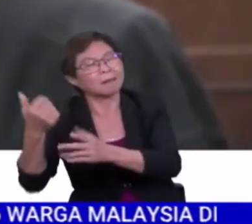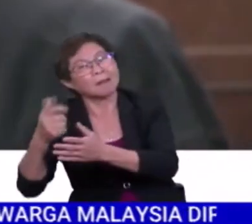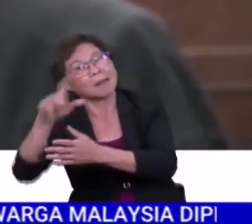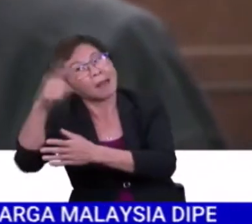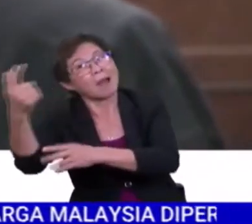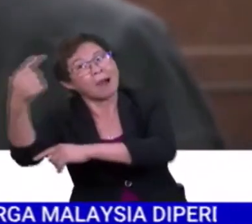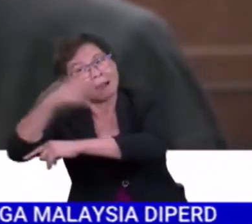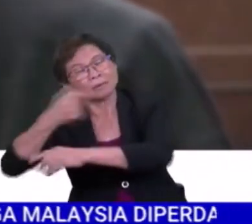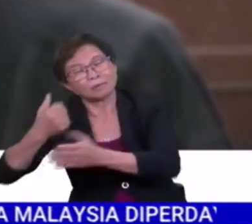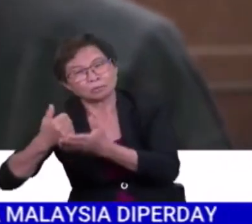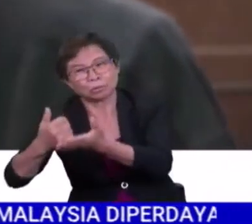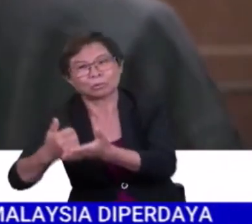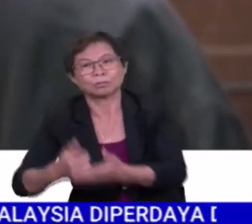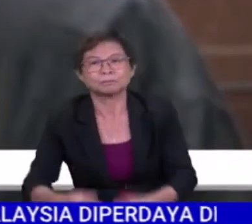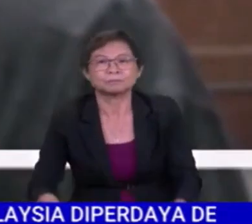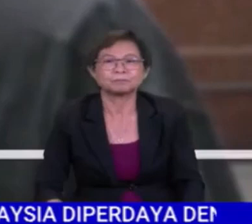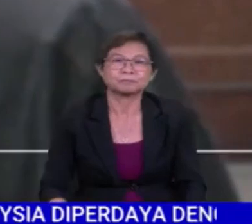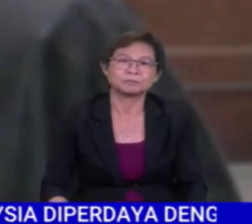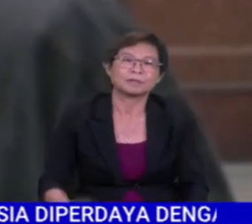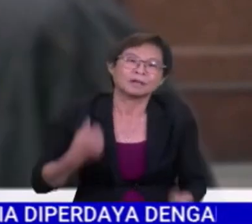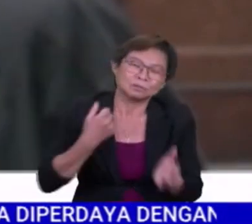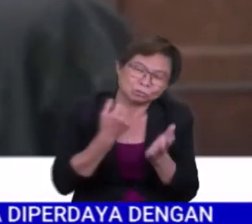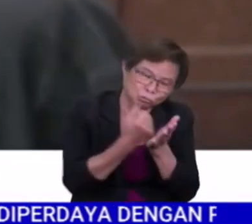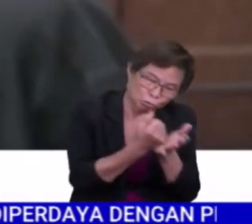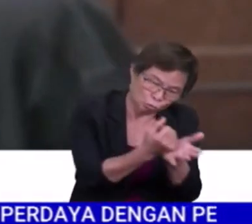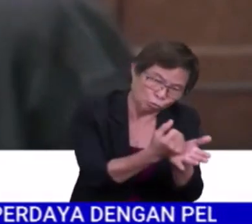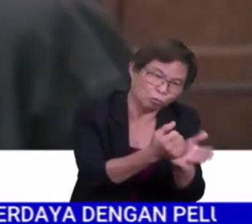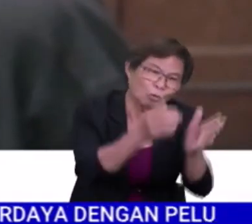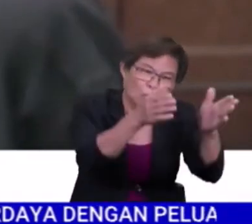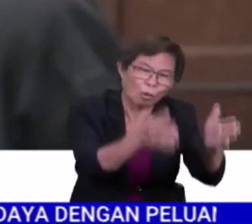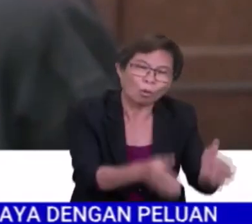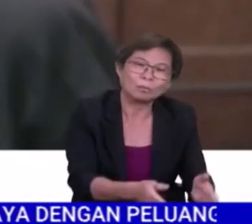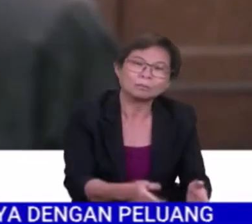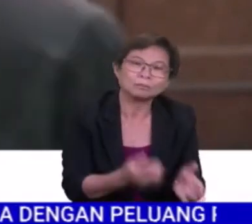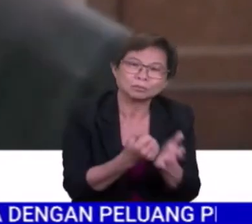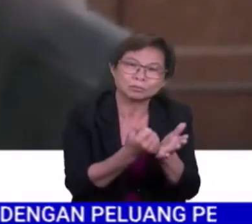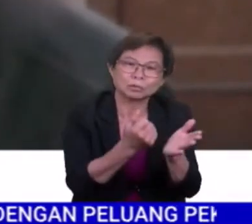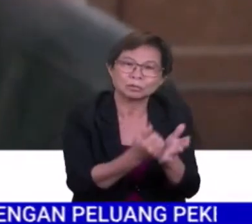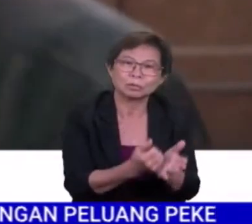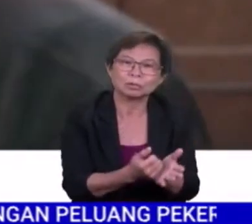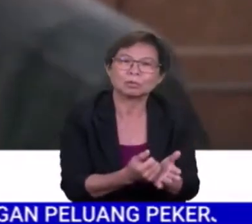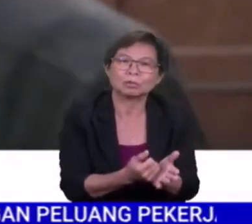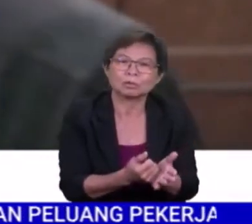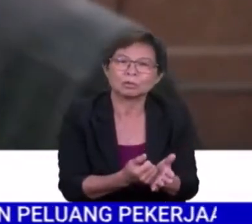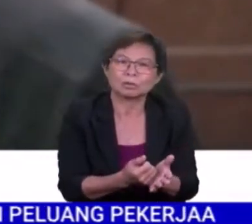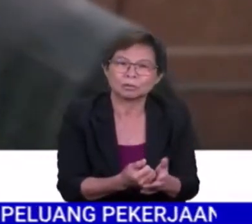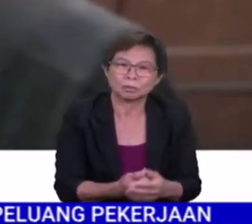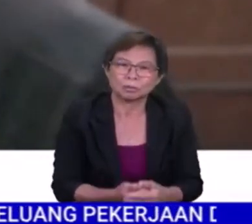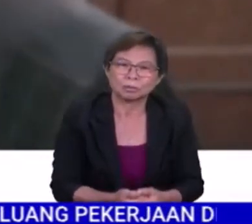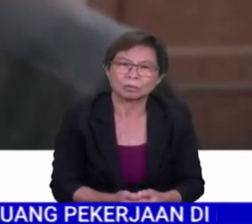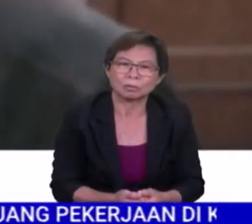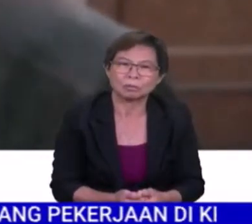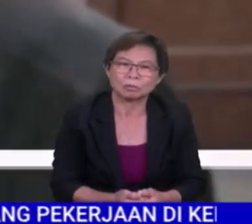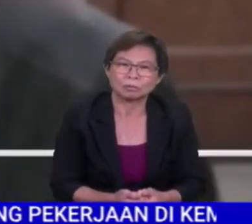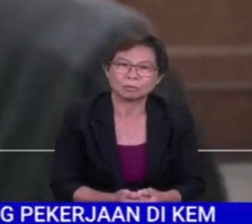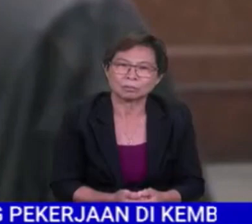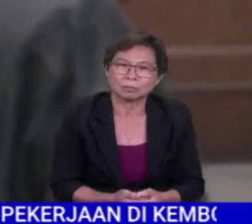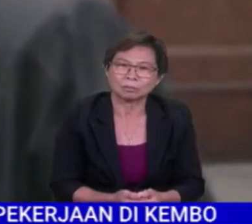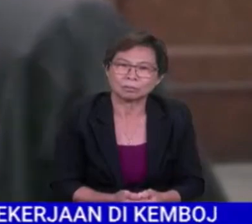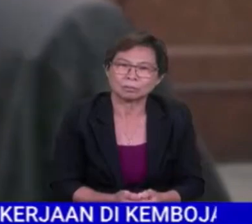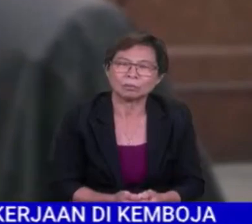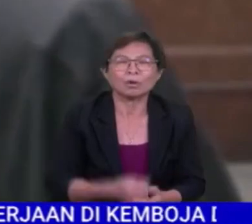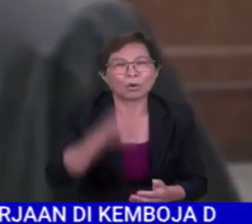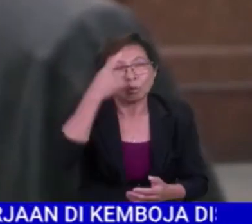orang yang mulut tangan, orang yang baik-baik. Jadi memulut tangan untuk sahur,